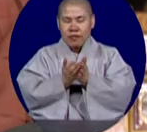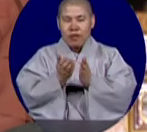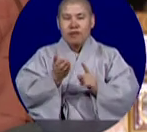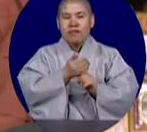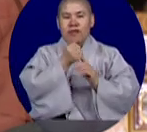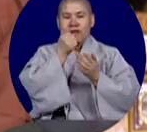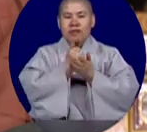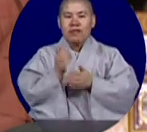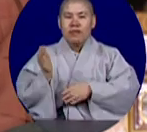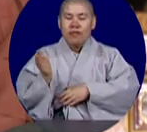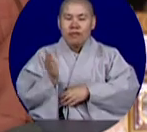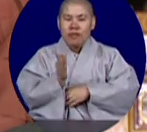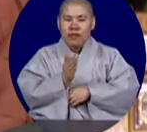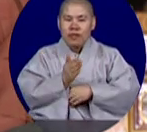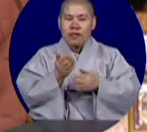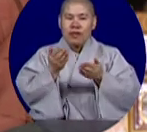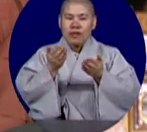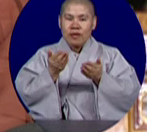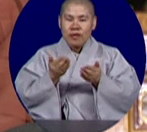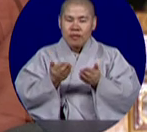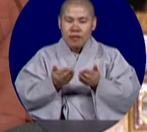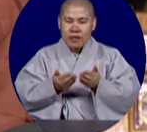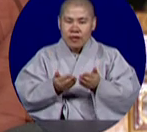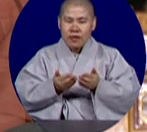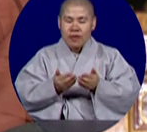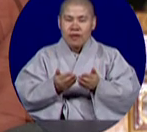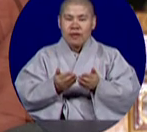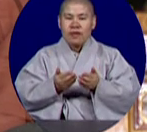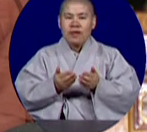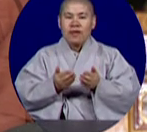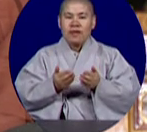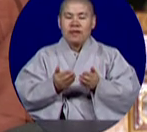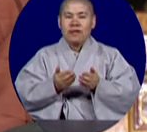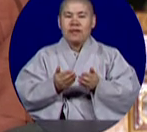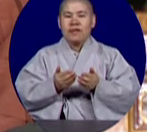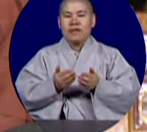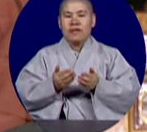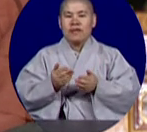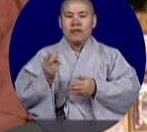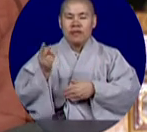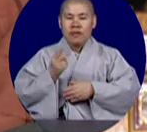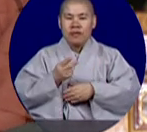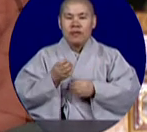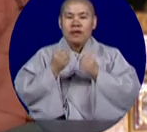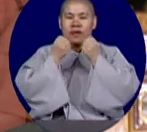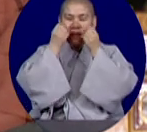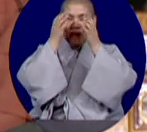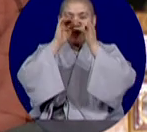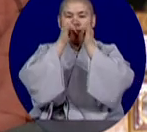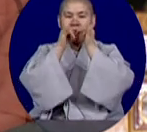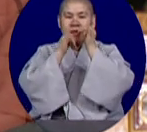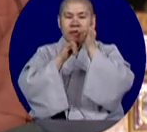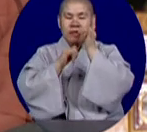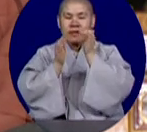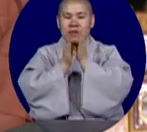부처님으로부터 물려받은 것인 동시에 또 새로운 역사가 출발하는